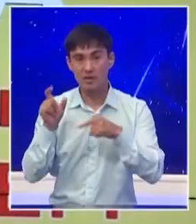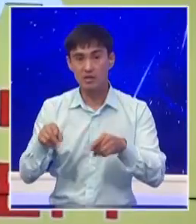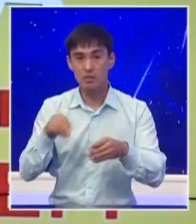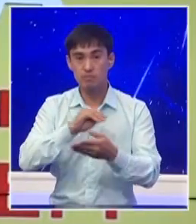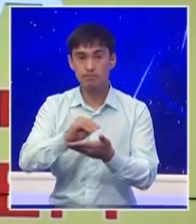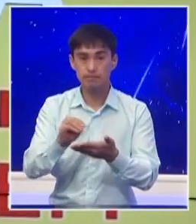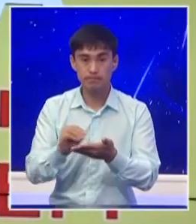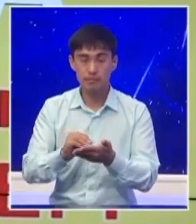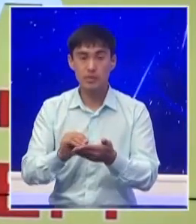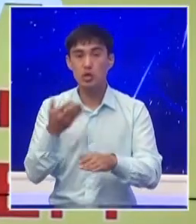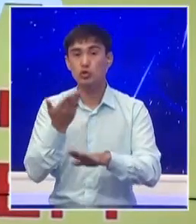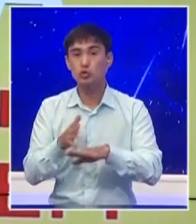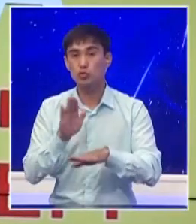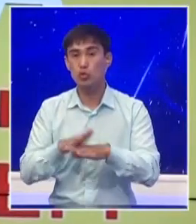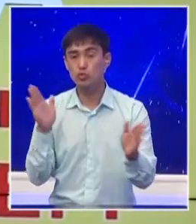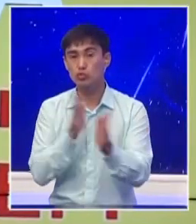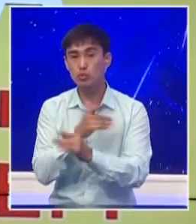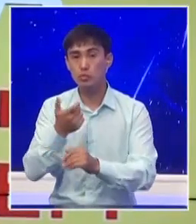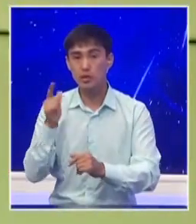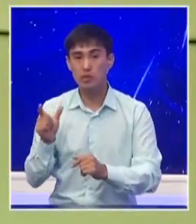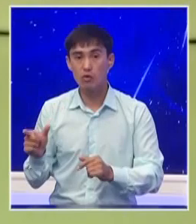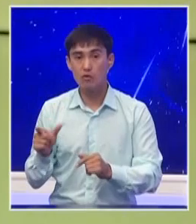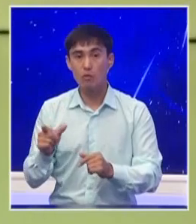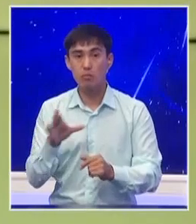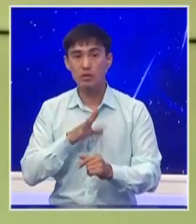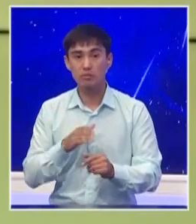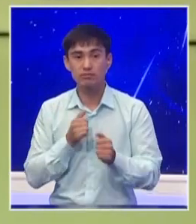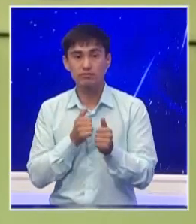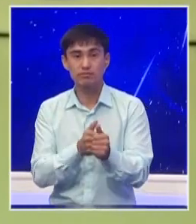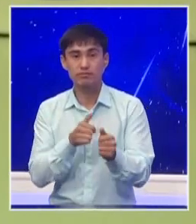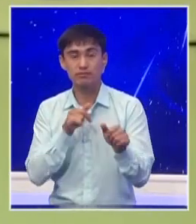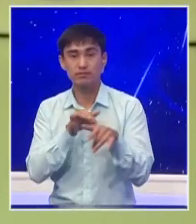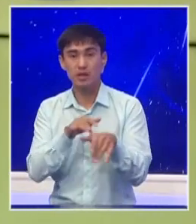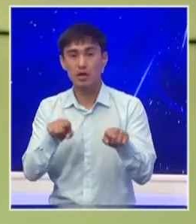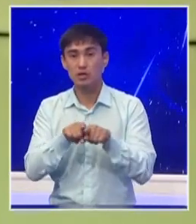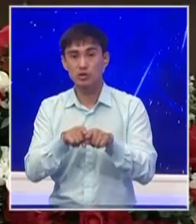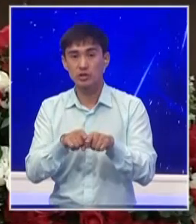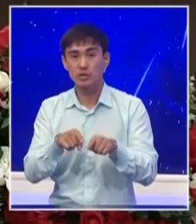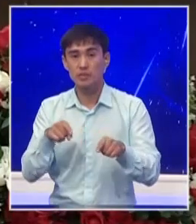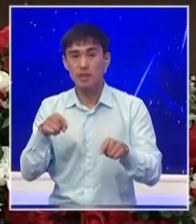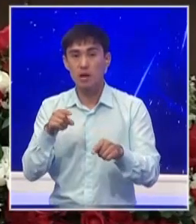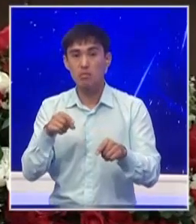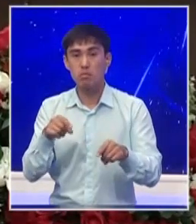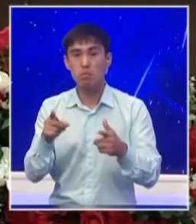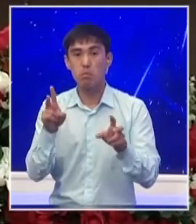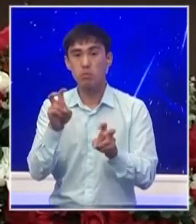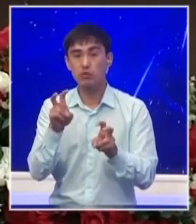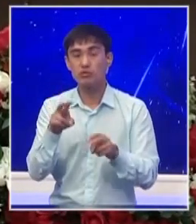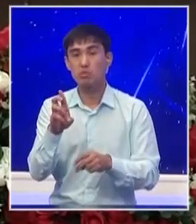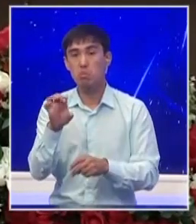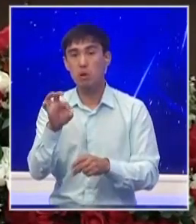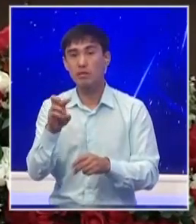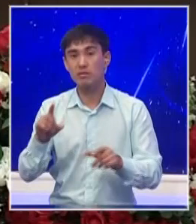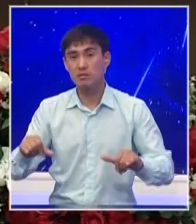через описание тяжелых судеб героев, подвергшихся не только преследованиям. Их также клеймили прозвищем «бандита». Стоит отметить,